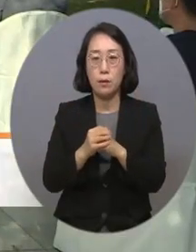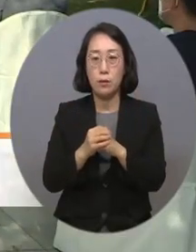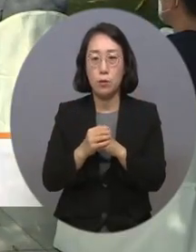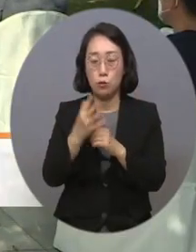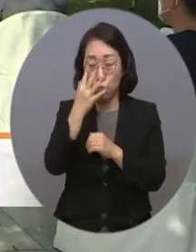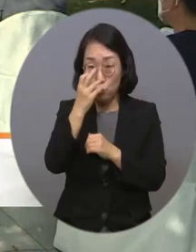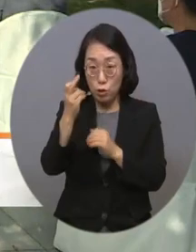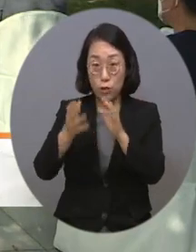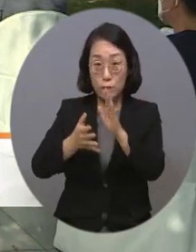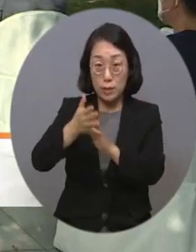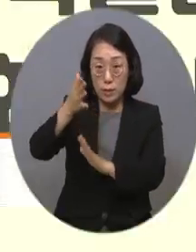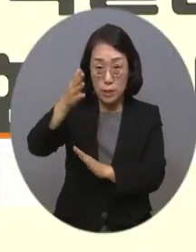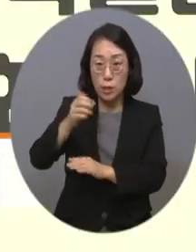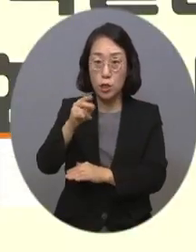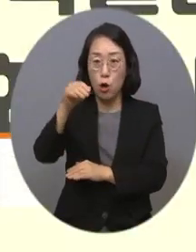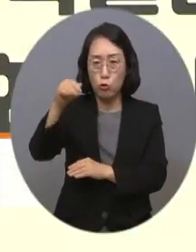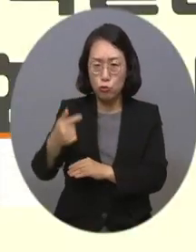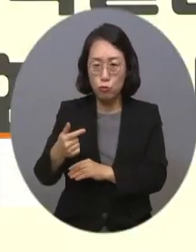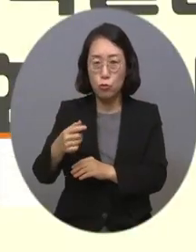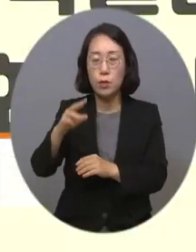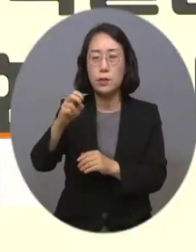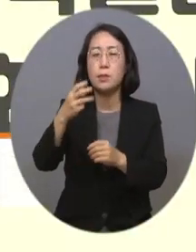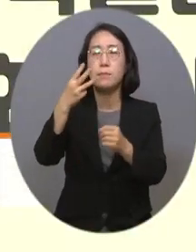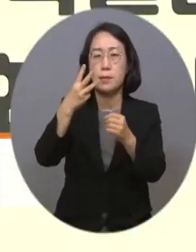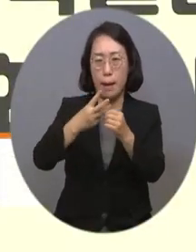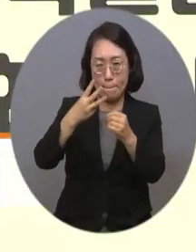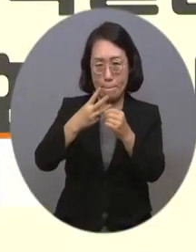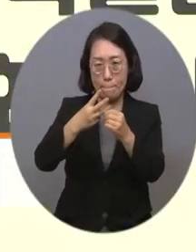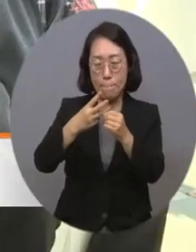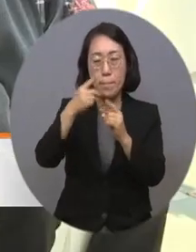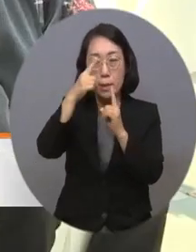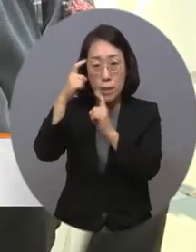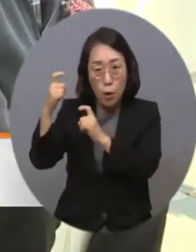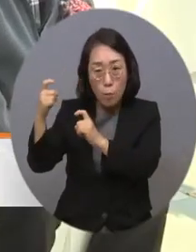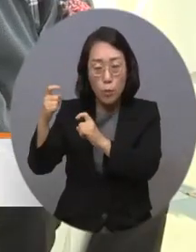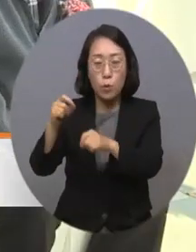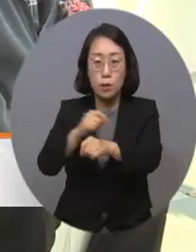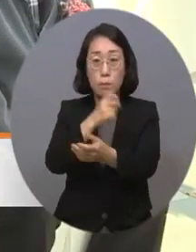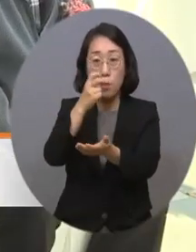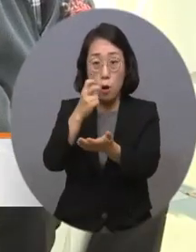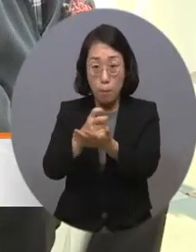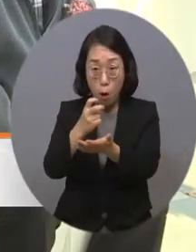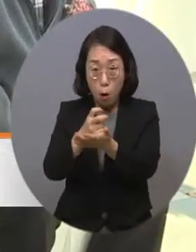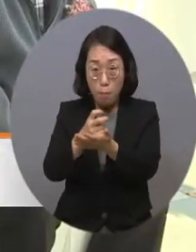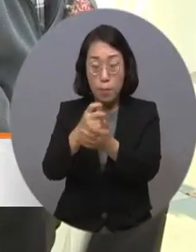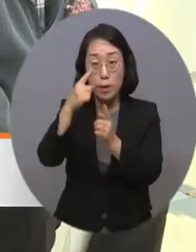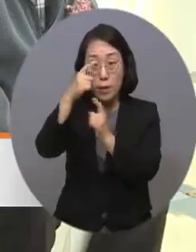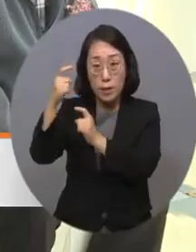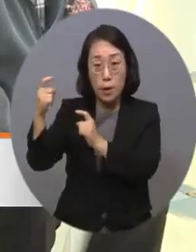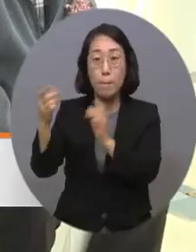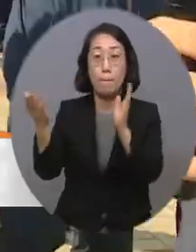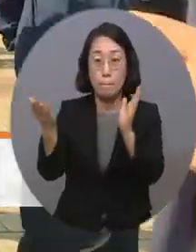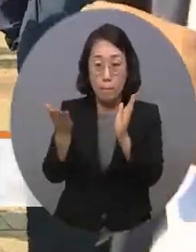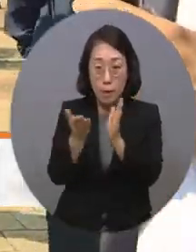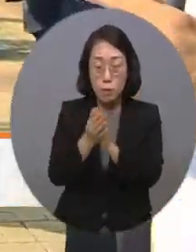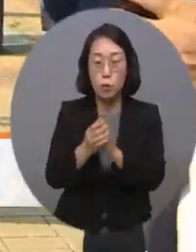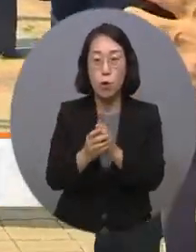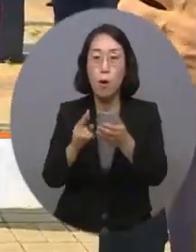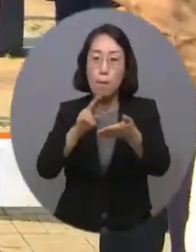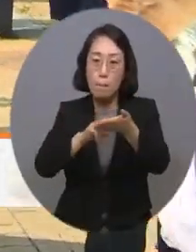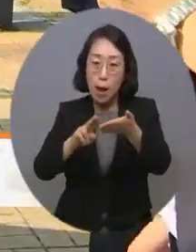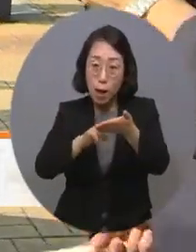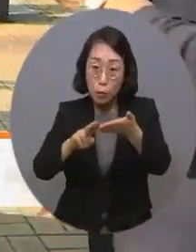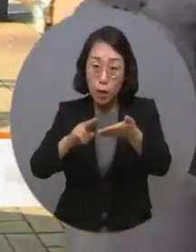순천시가 올해 여순 사건 73주년과 여순 특별법 시행을 기념하는 여순 사건 역사 만화 동백꽃